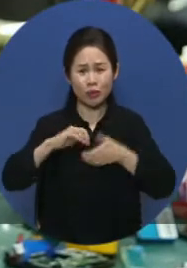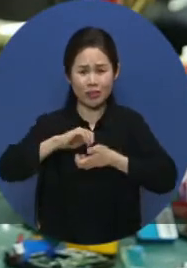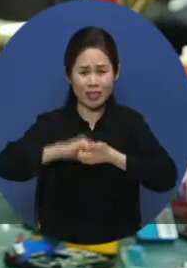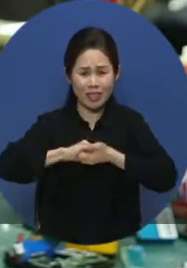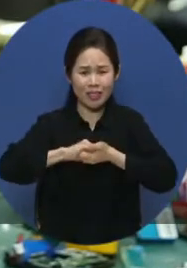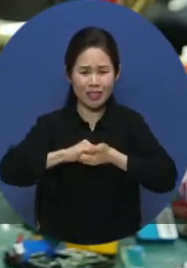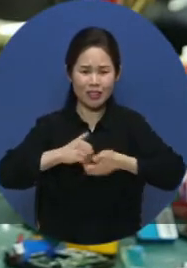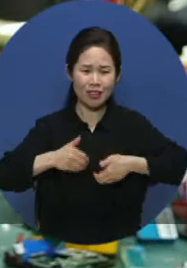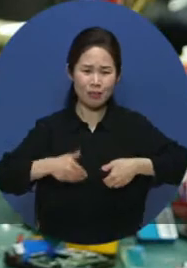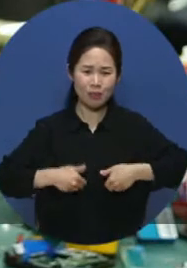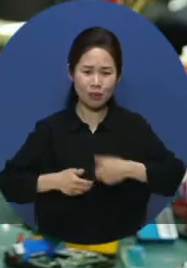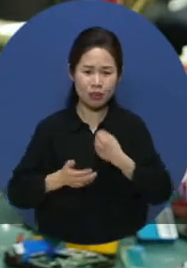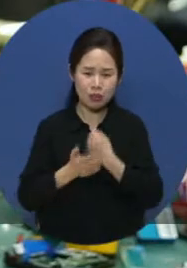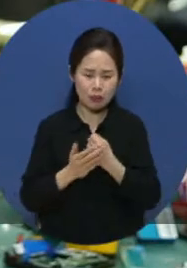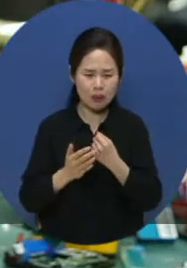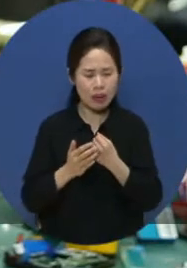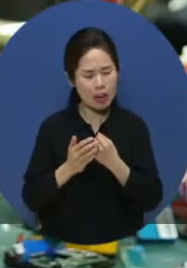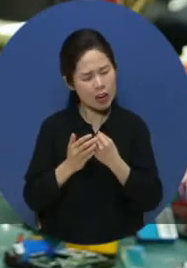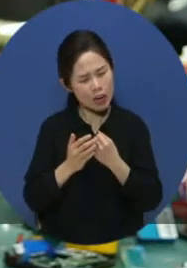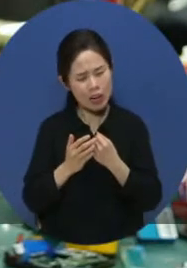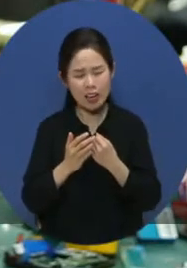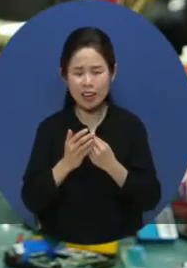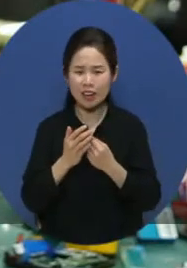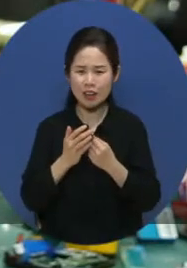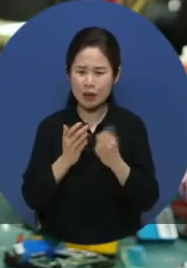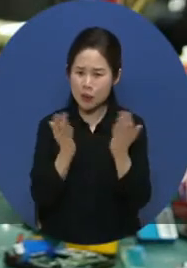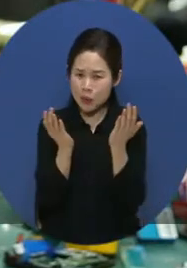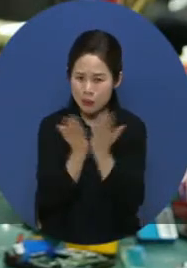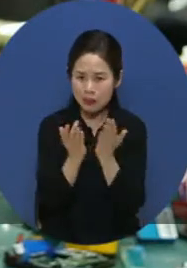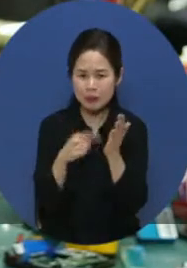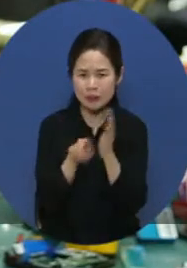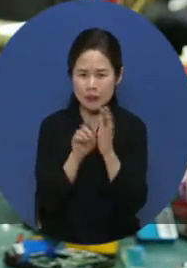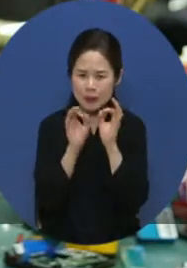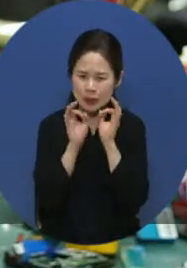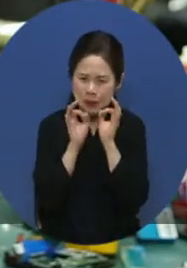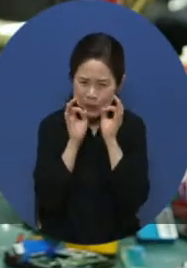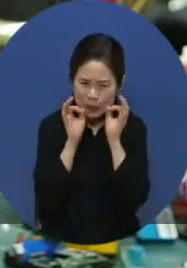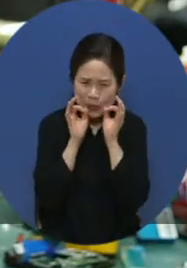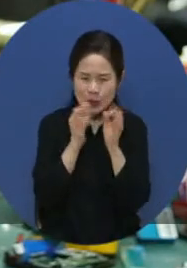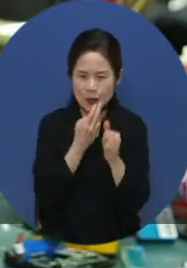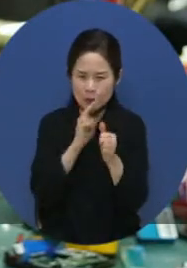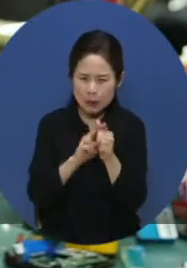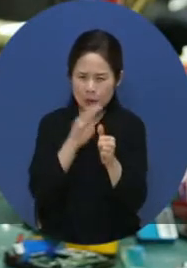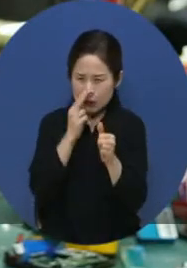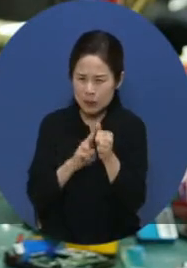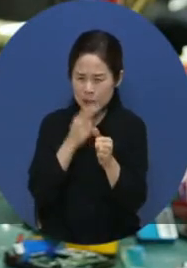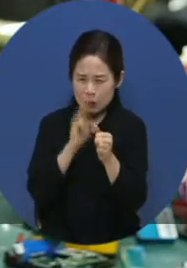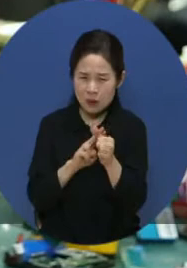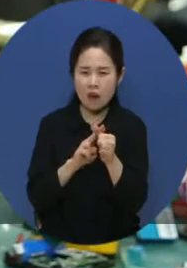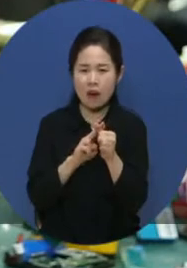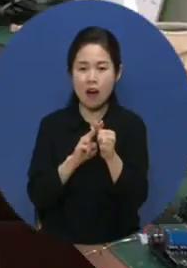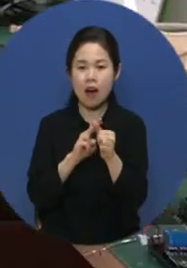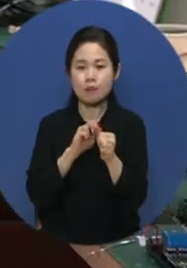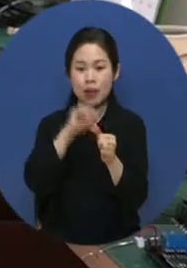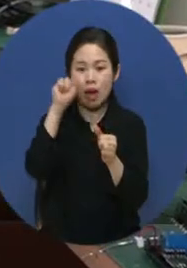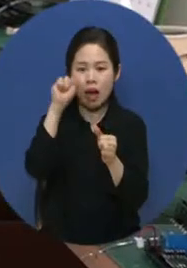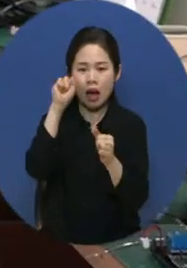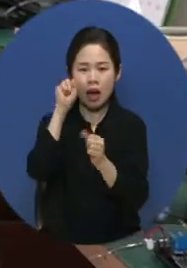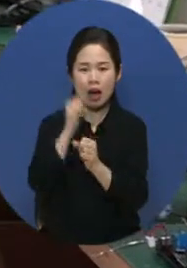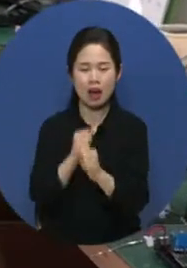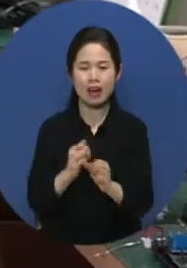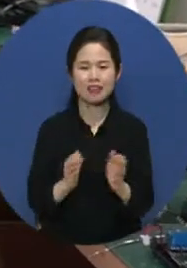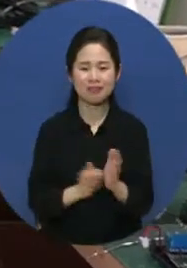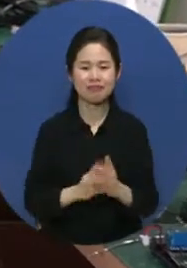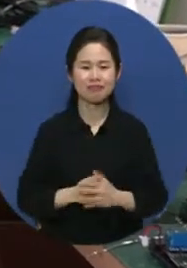됐기 때문에 그러한 부분이 이제 많은 시도와 노력이 필요했었습니다.